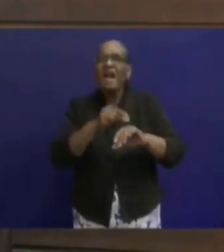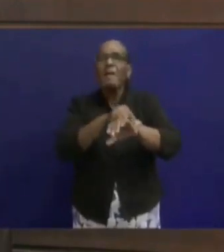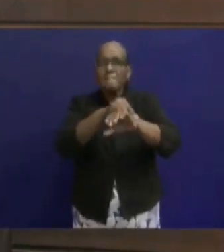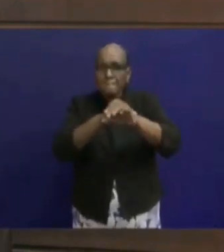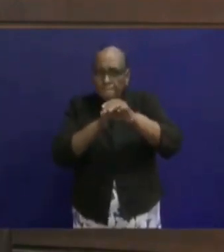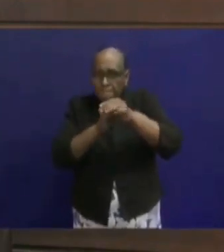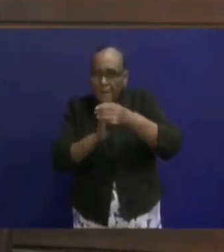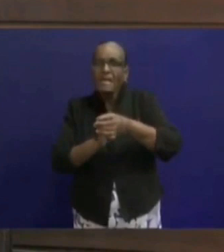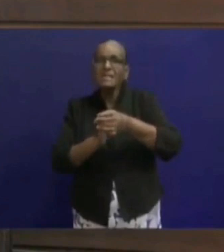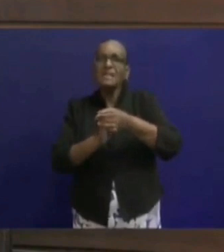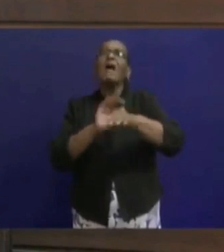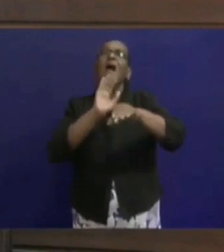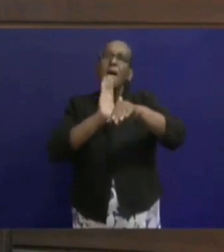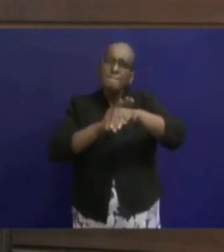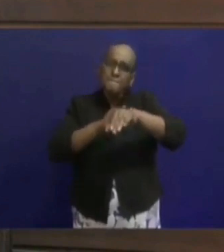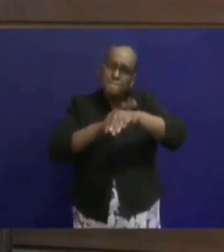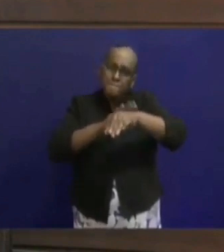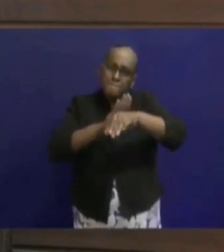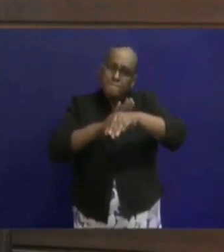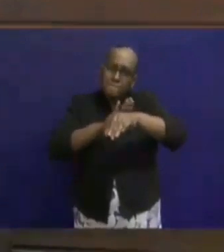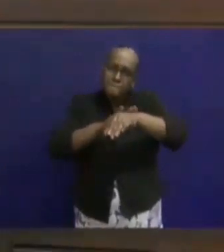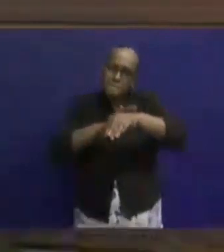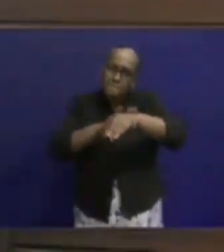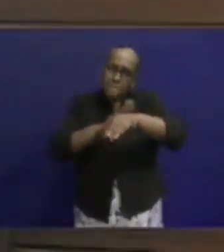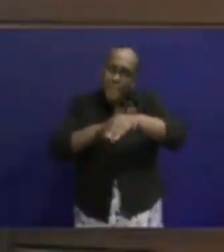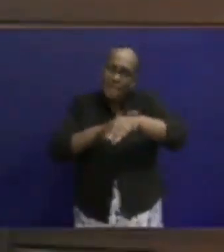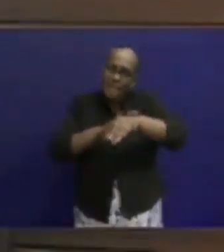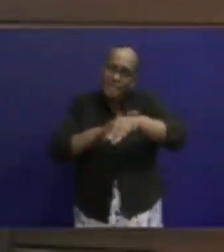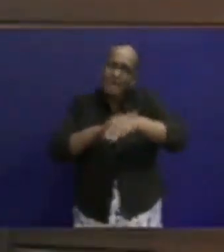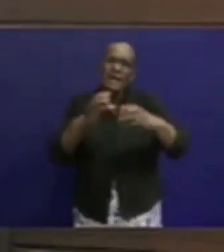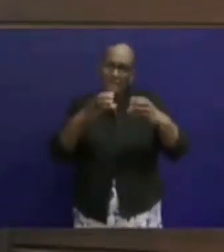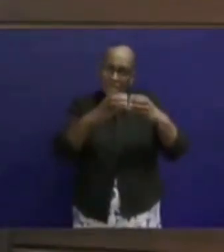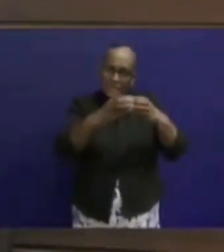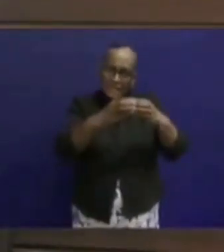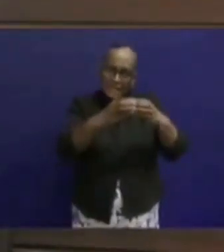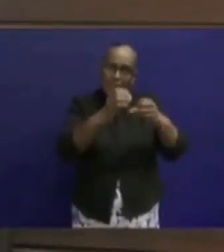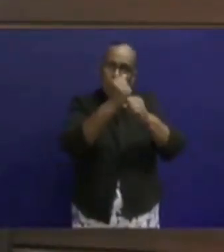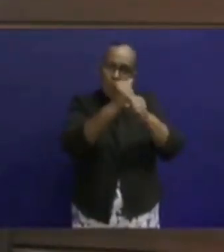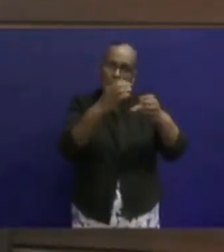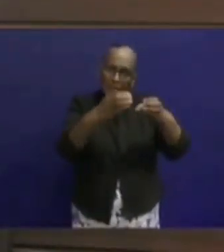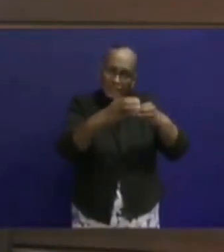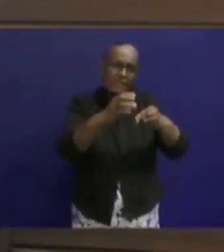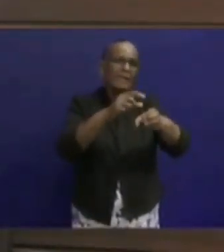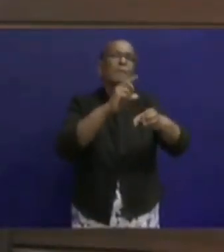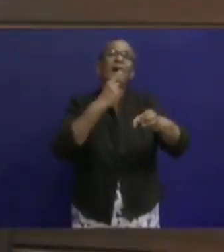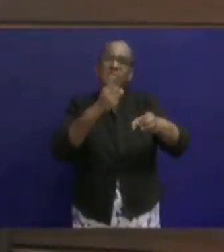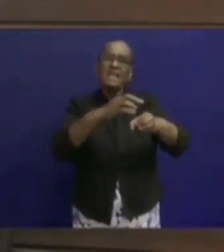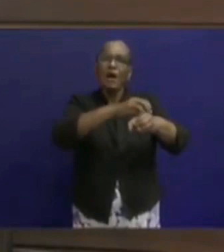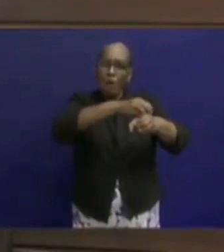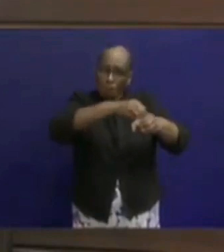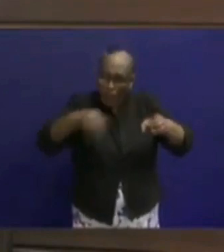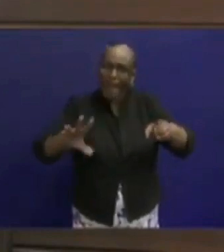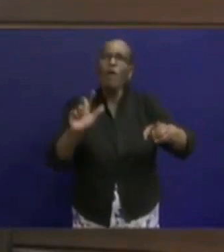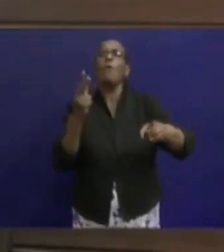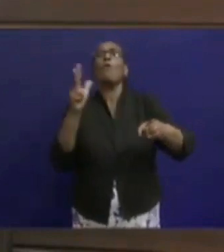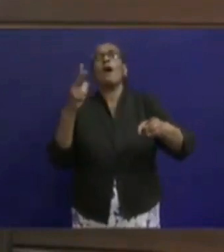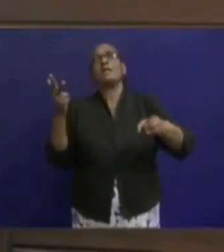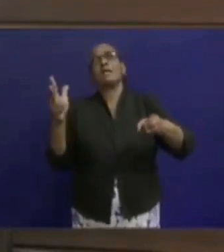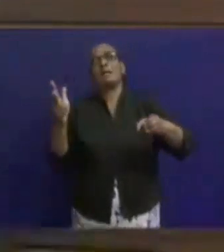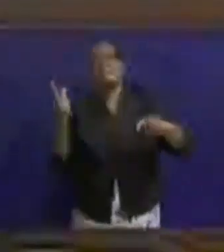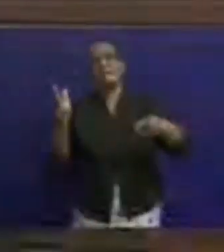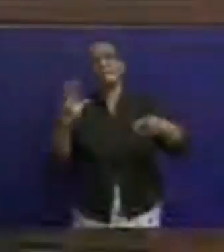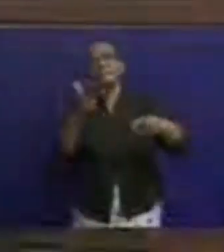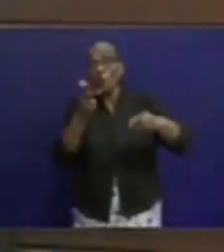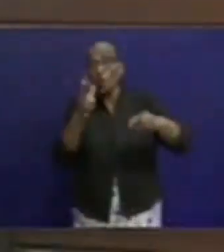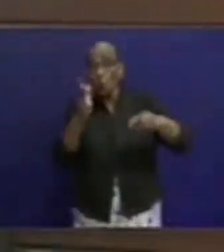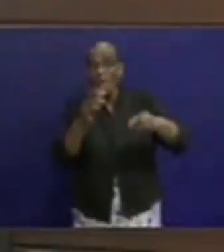bandje, dat u dat bandje aanhoudt. En wij gaan u aangeven wanneer u het bandje mag weghalen. En de bedoeling is dus het bandje